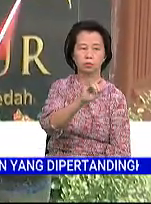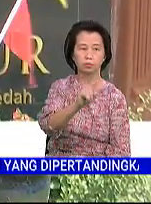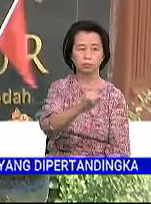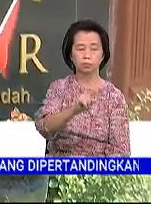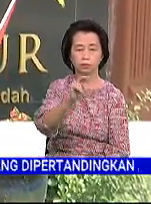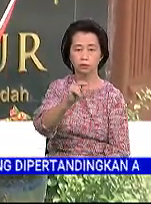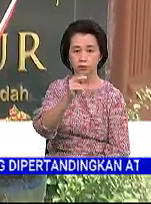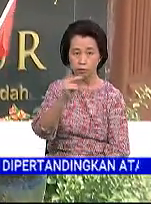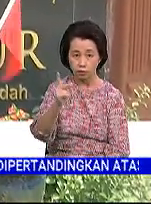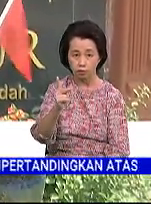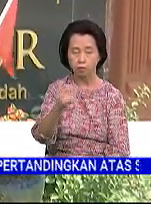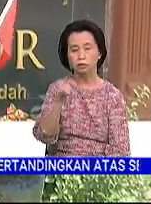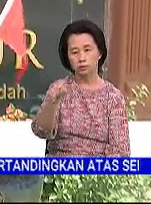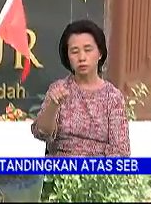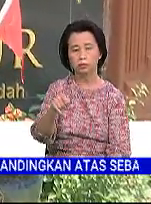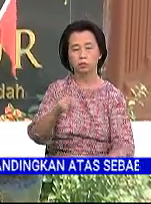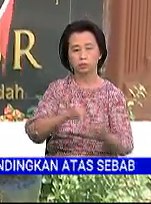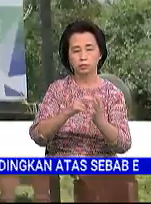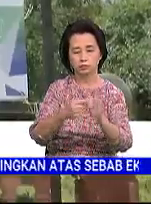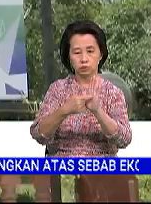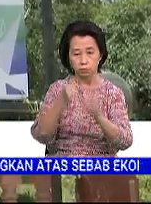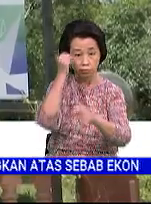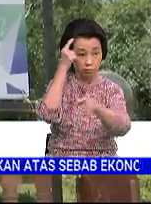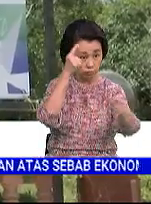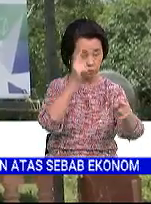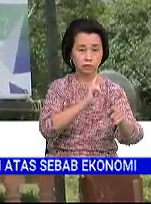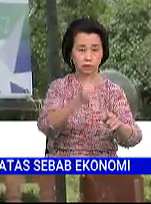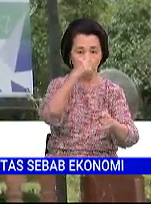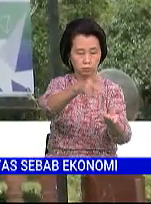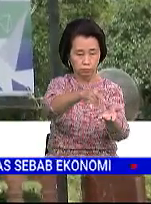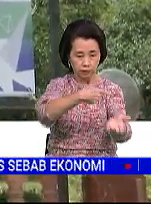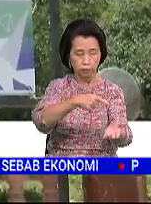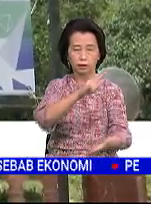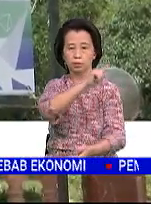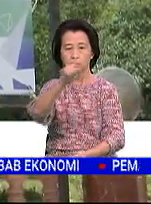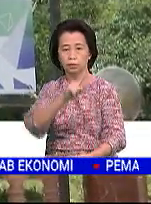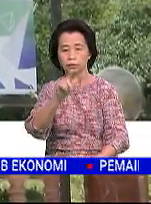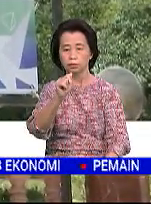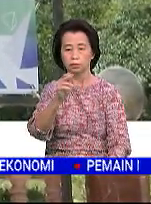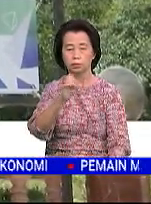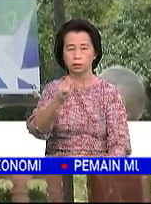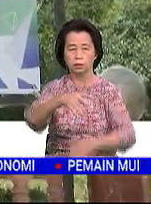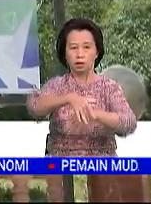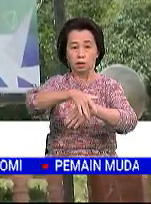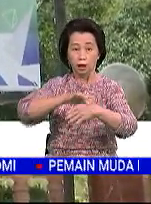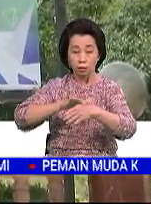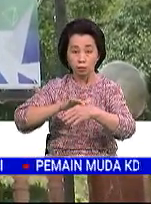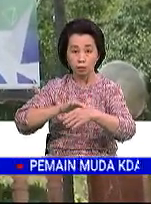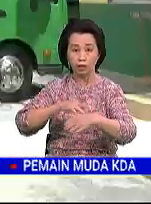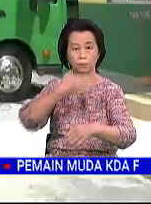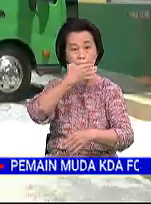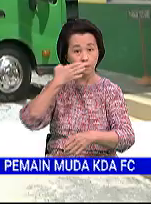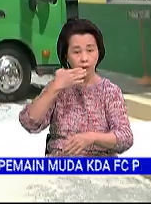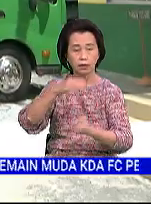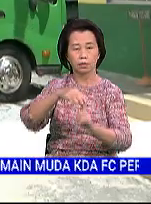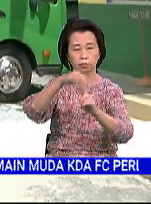berkata, angka tersebut menunjukkan tahap kesedaran umat Islam untuk membayar zakat fitrah di awal Ramadan, khususnya secara